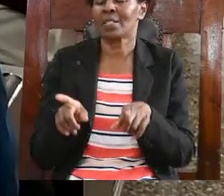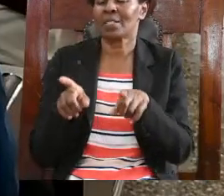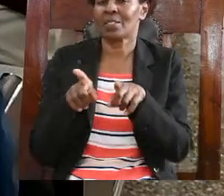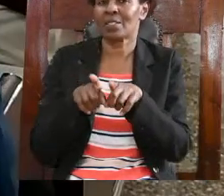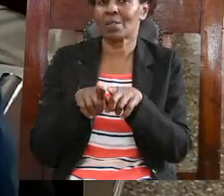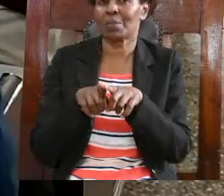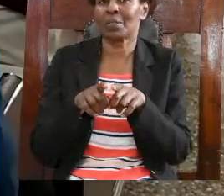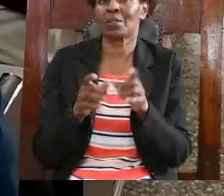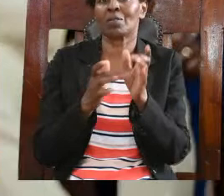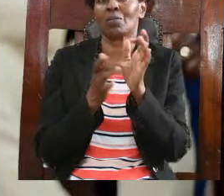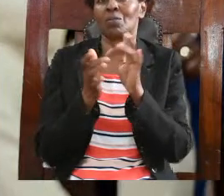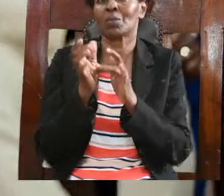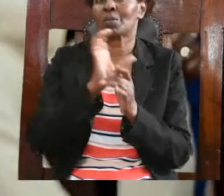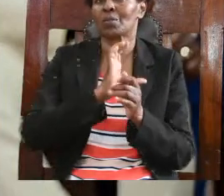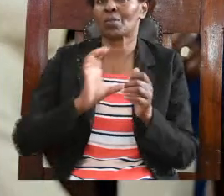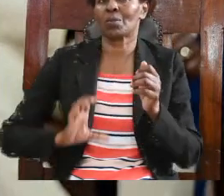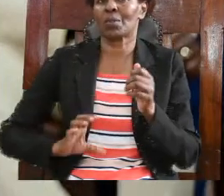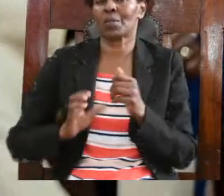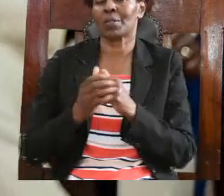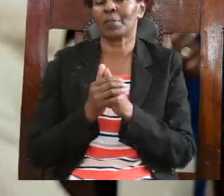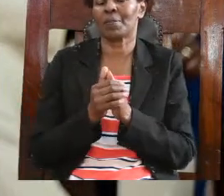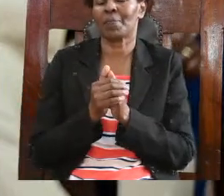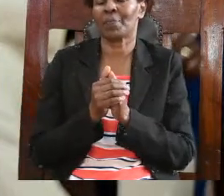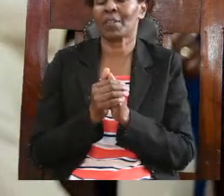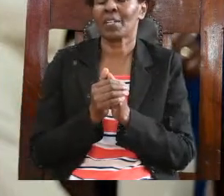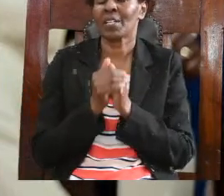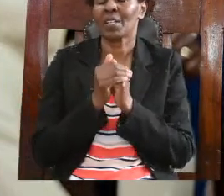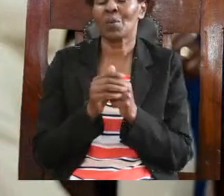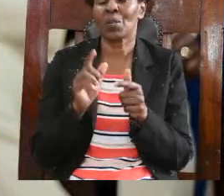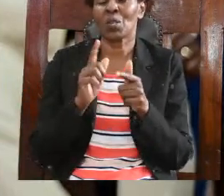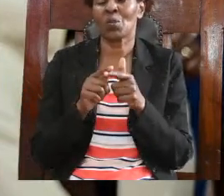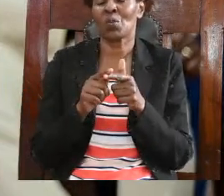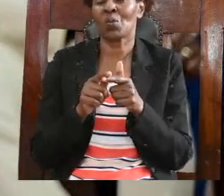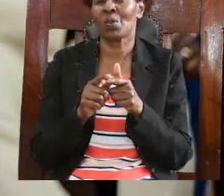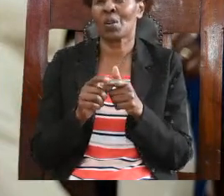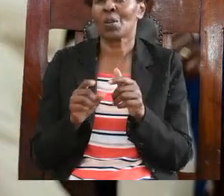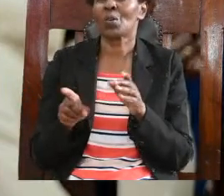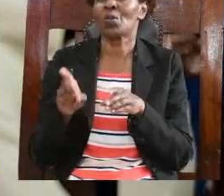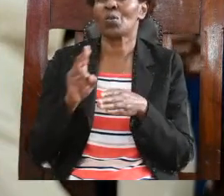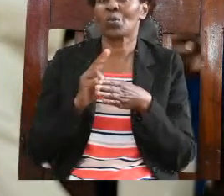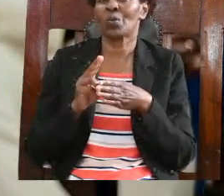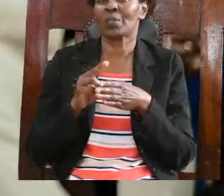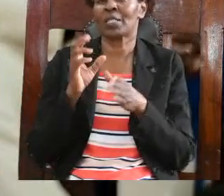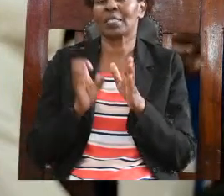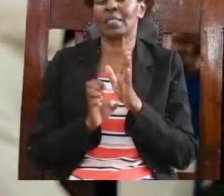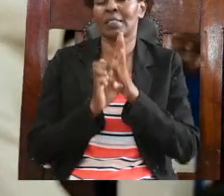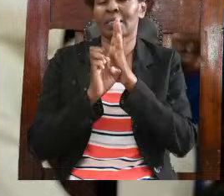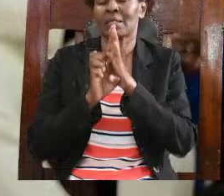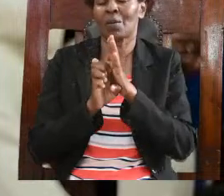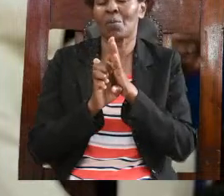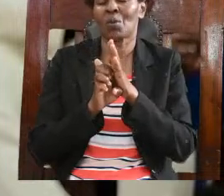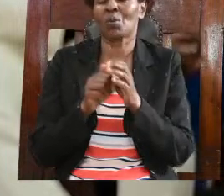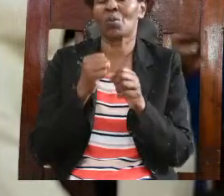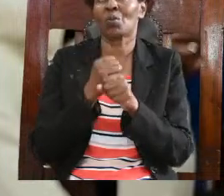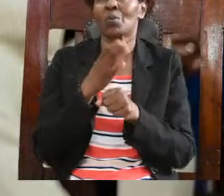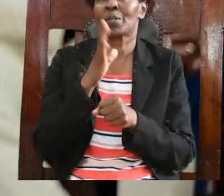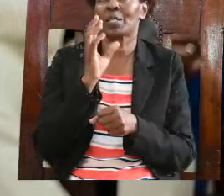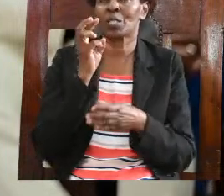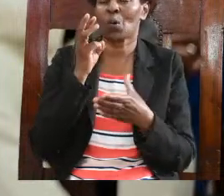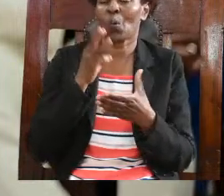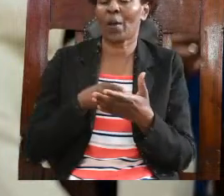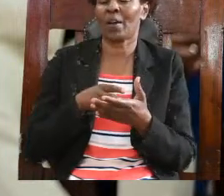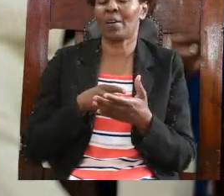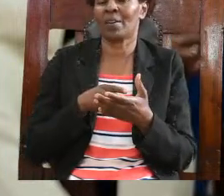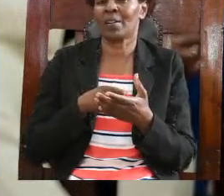wake Kristo. Praise be to God. Katika kuiga mfano ule, sisi tunatimiza kusudi lake Bwana. Paulo katika